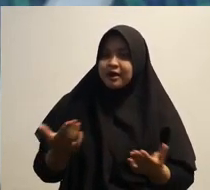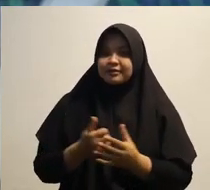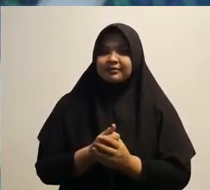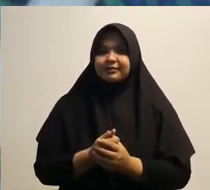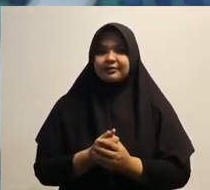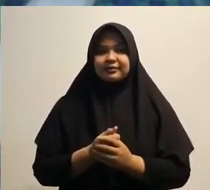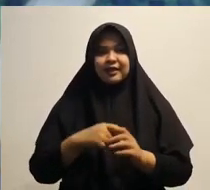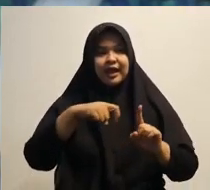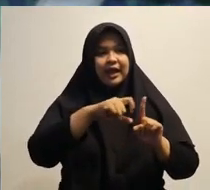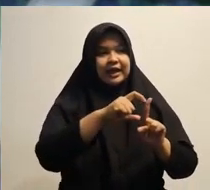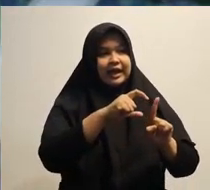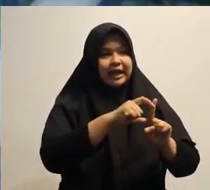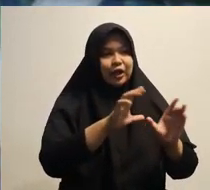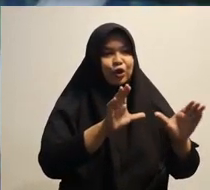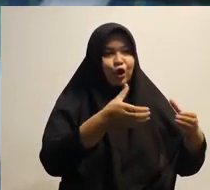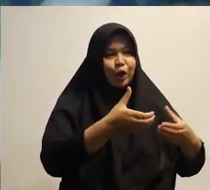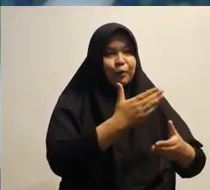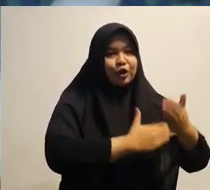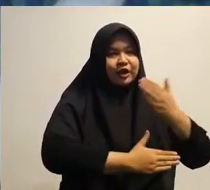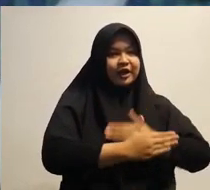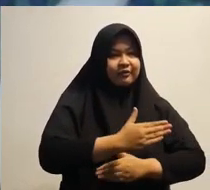tahu kepanjangan dari